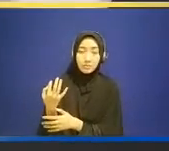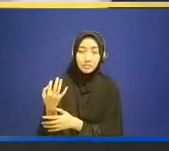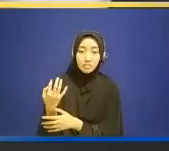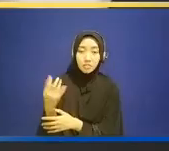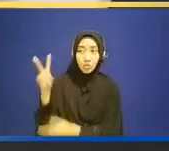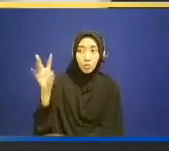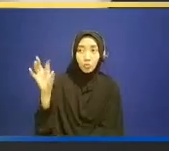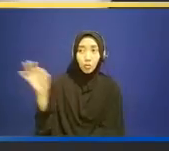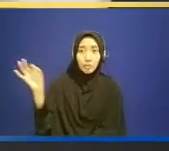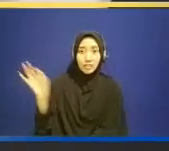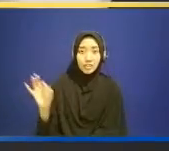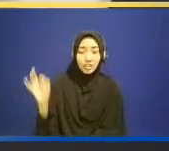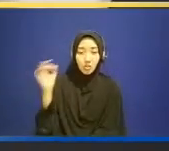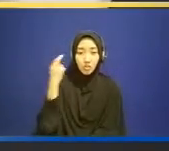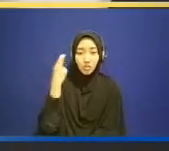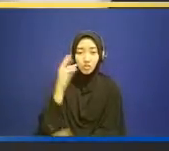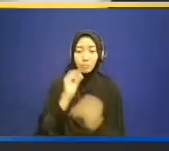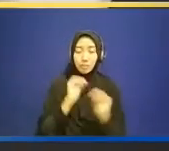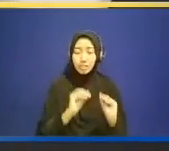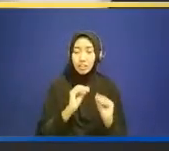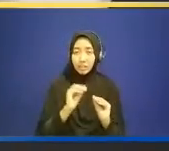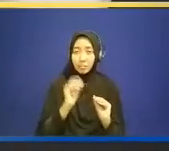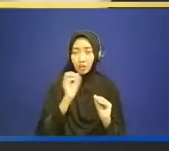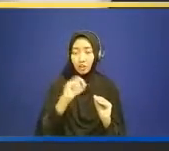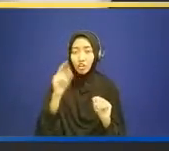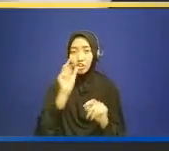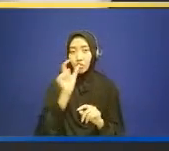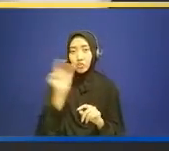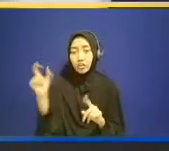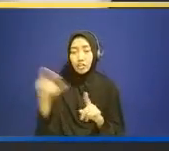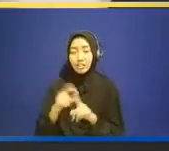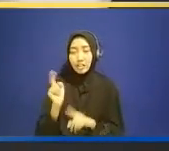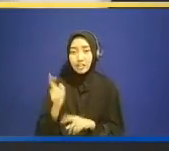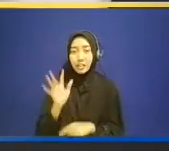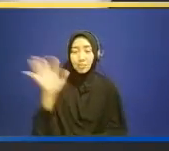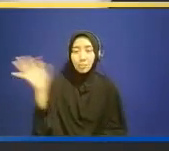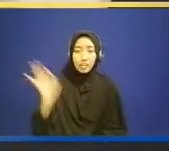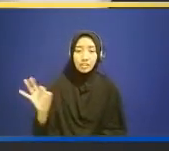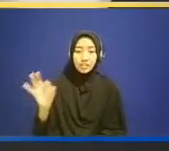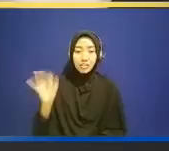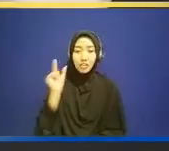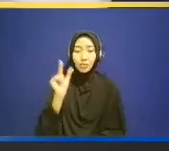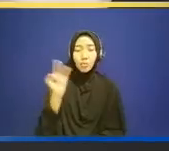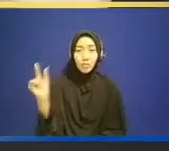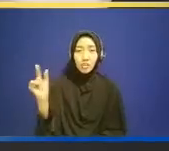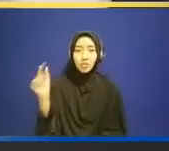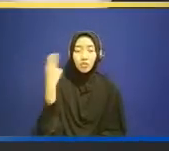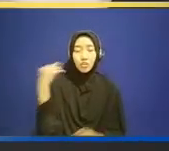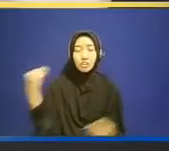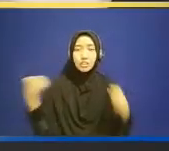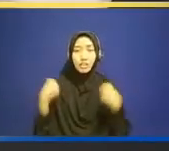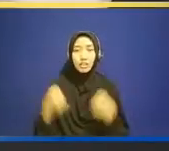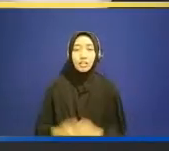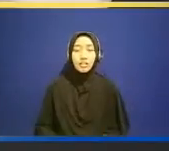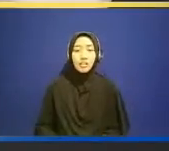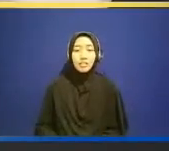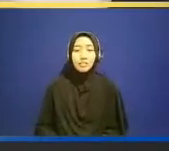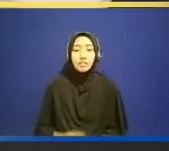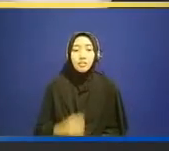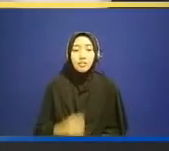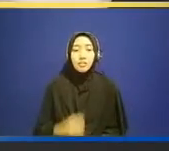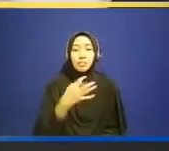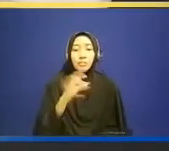20% itu untuk pendidikan itu di undang-undang dasar lima persen lebih undang-undang untuk kesehatan dan